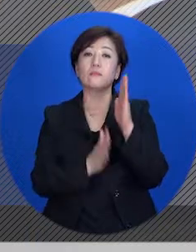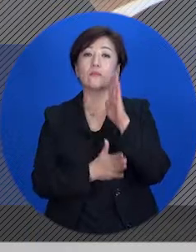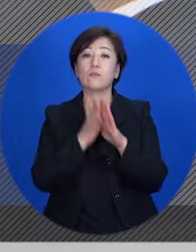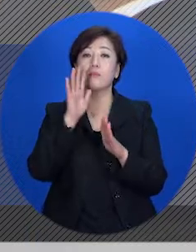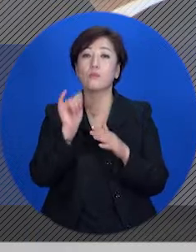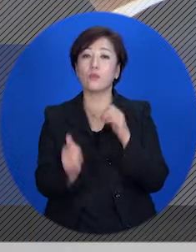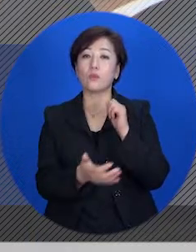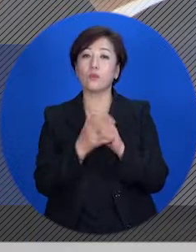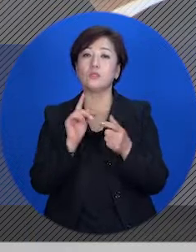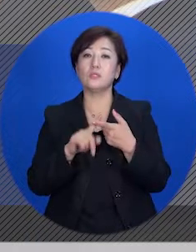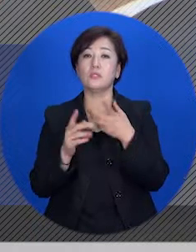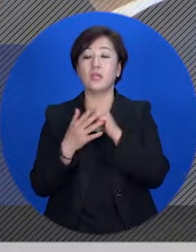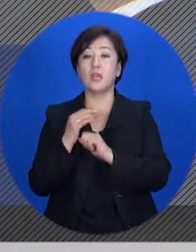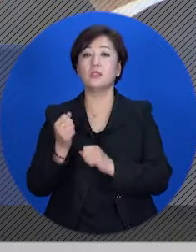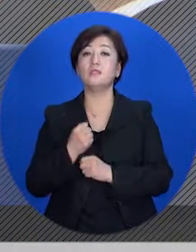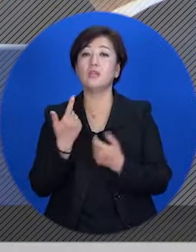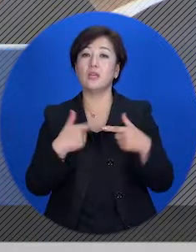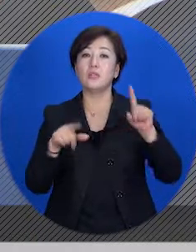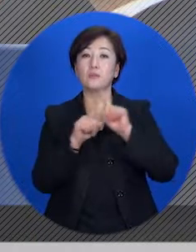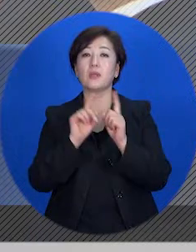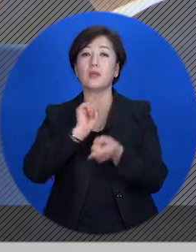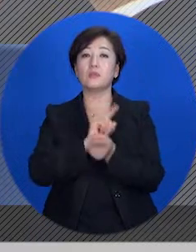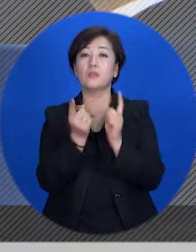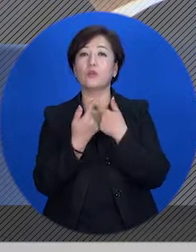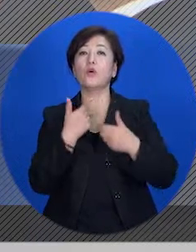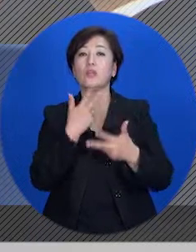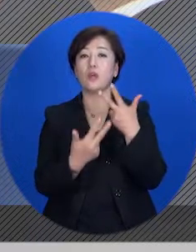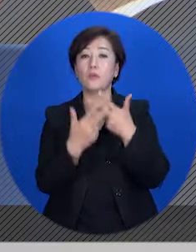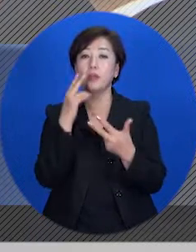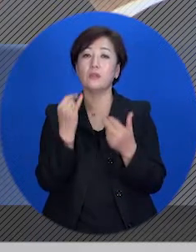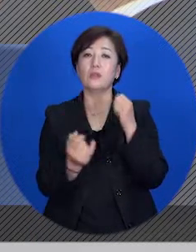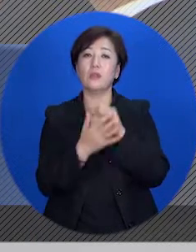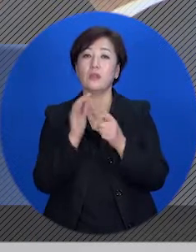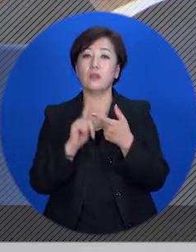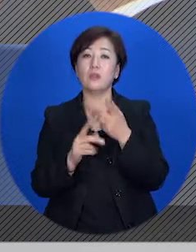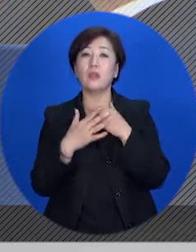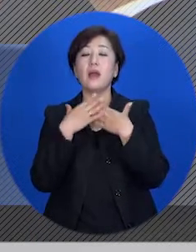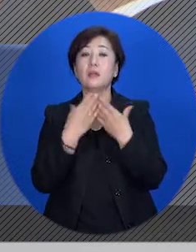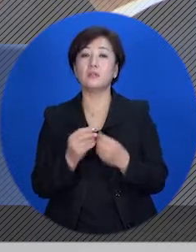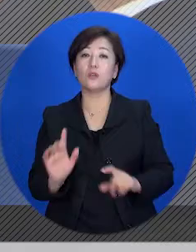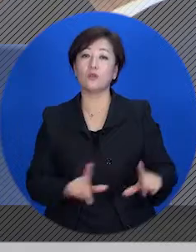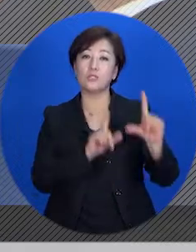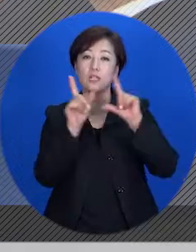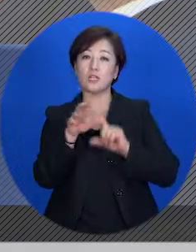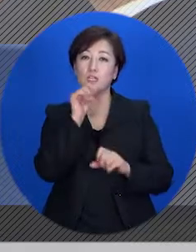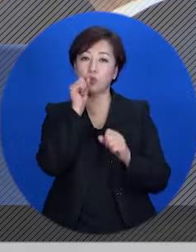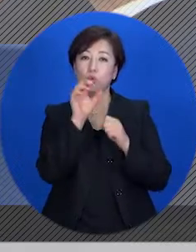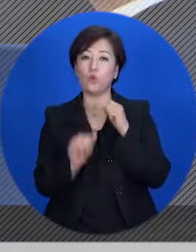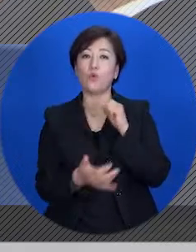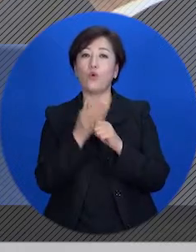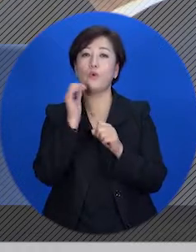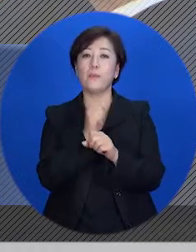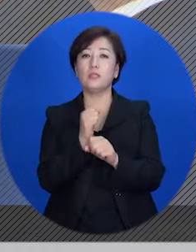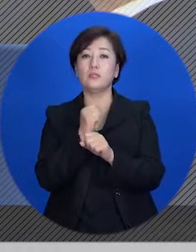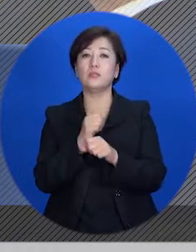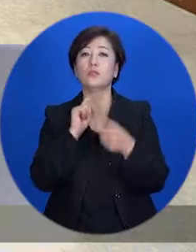울산 지역 치안협의회가 정기 회의를 열고 안전하고 살기 좋은 울산 만들기에 힘을 모으기로